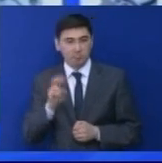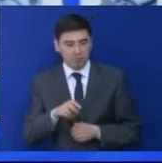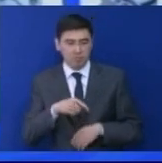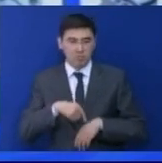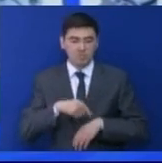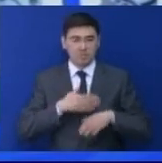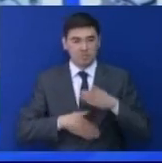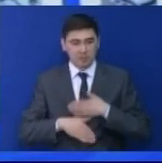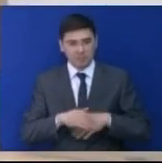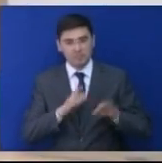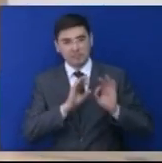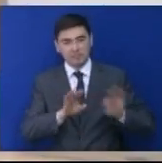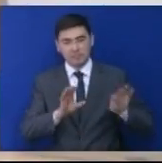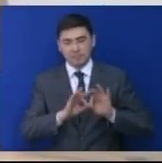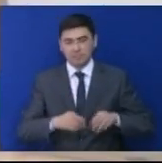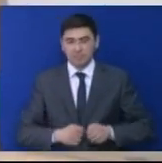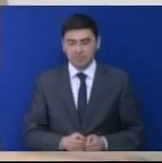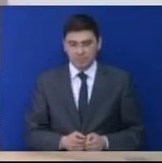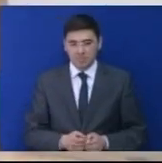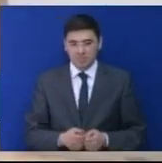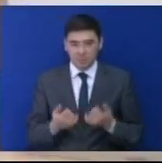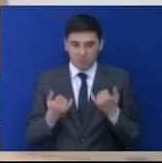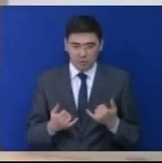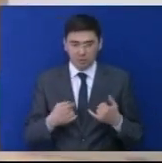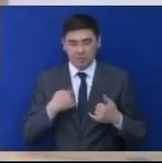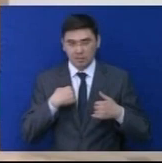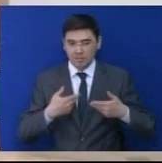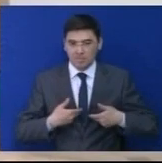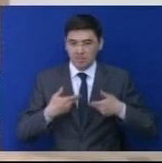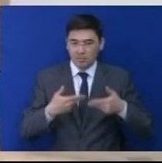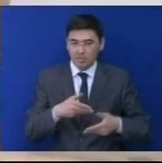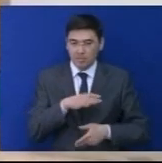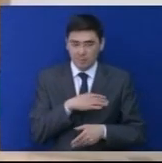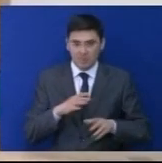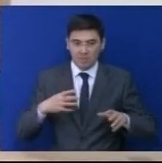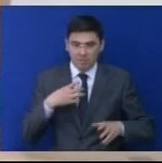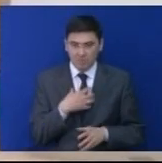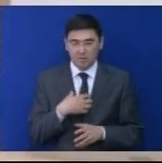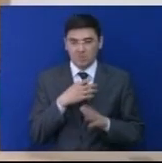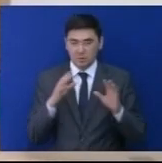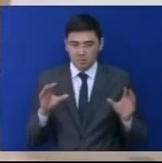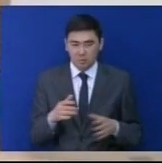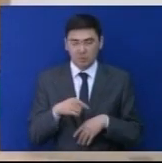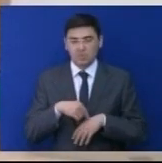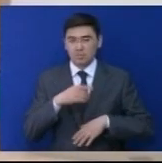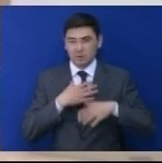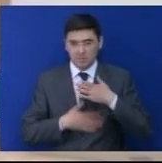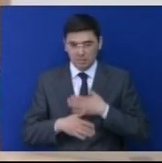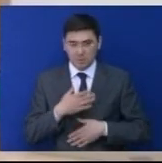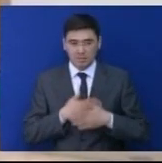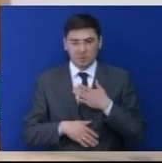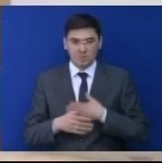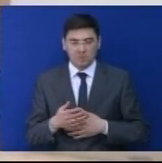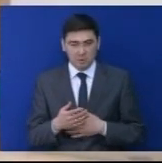приезда в родной Семей. Я очень рад тому, что сегодня меня пригласили на это важное событие, мероприятие, так как хотел